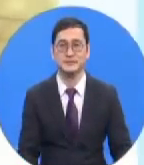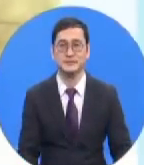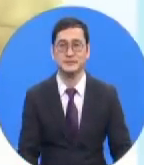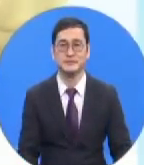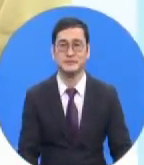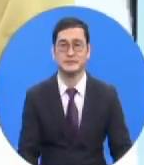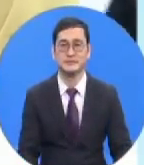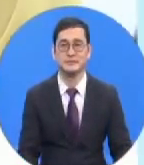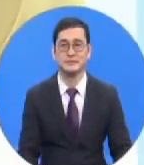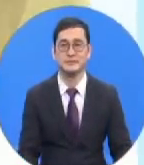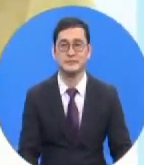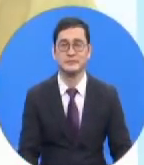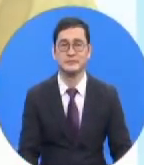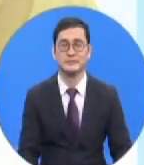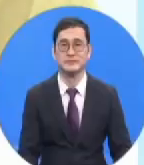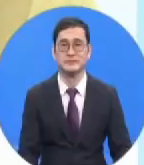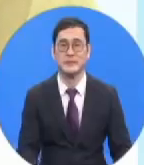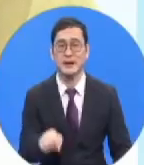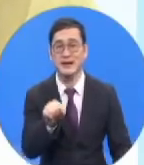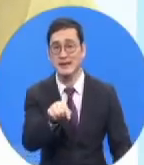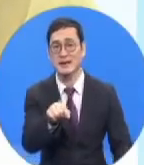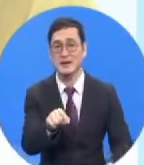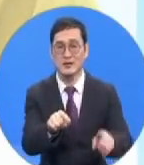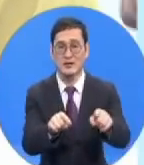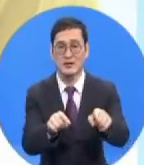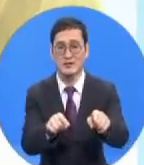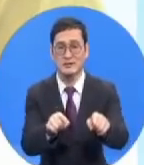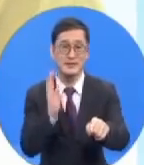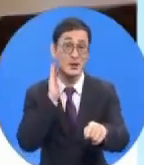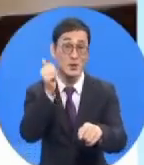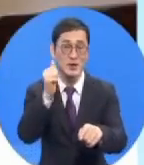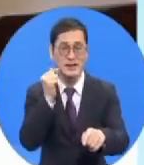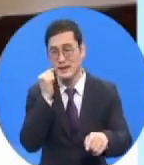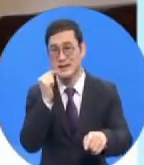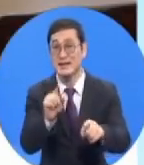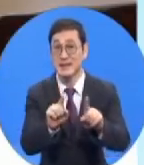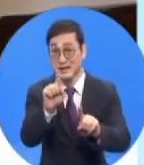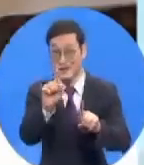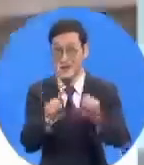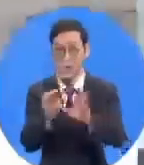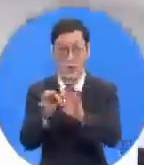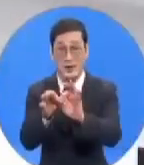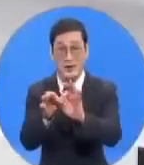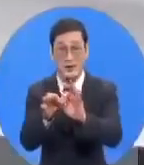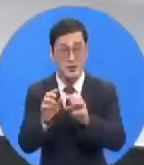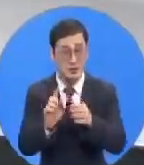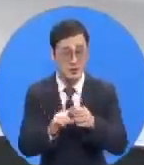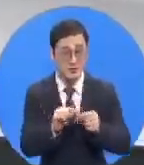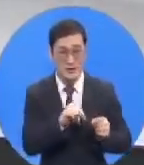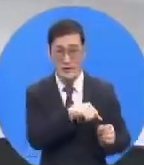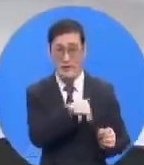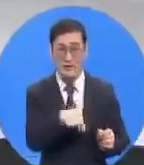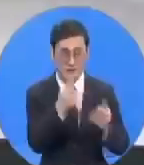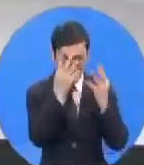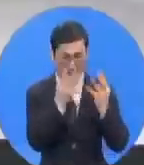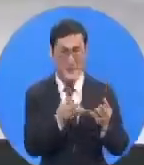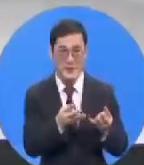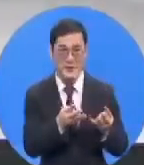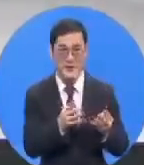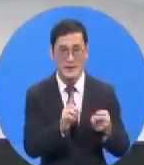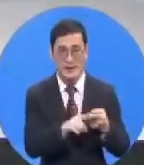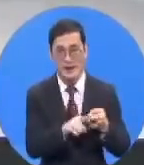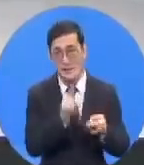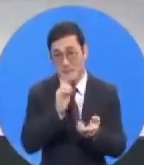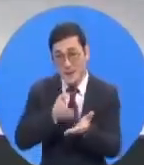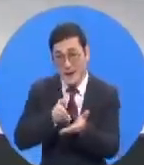되지 않았을까 그렇게 생각할 수 있는 거 그런데 이 조사는 지금 사면론에 대한 이재명 지사가 언급하기 전에 조사한 내용이니까 반영이 안